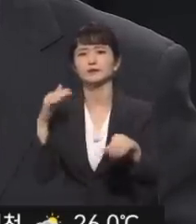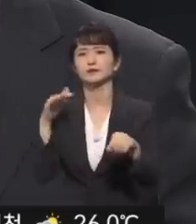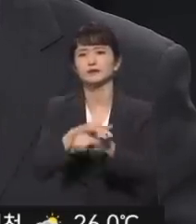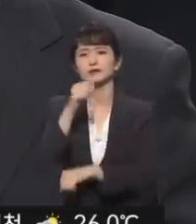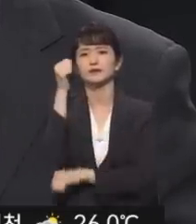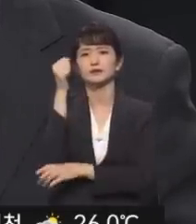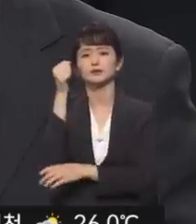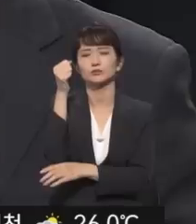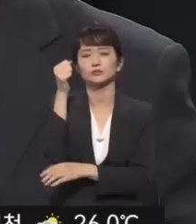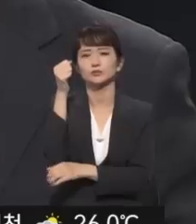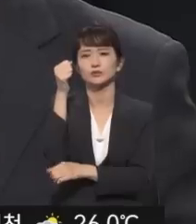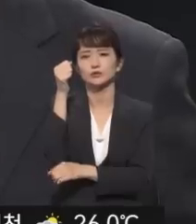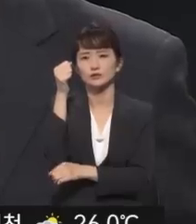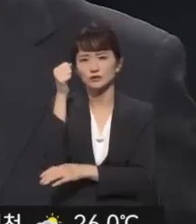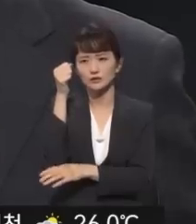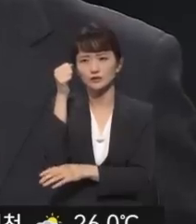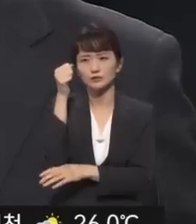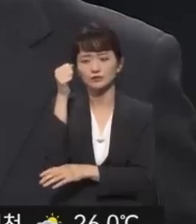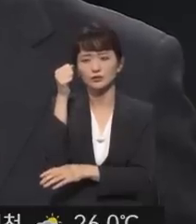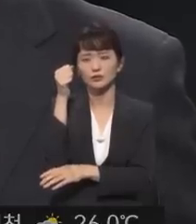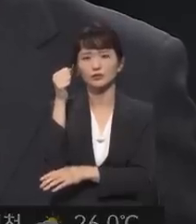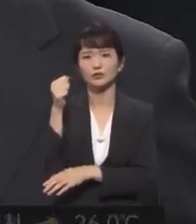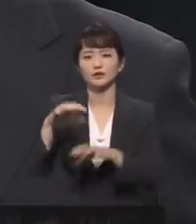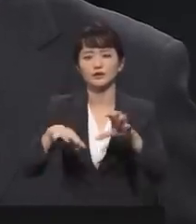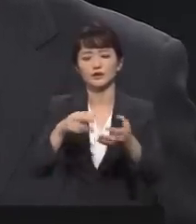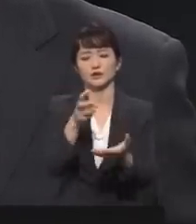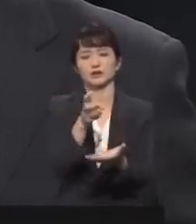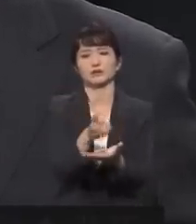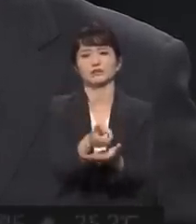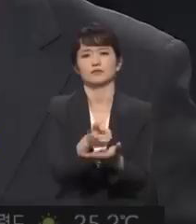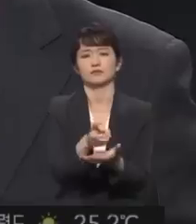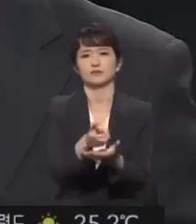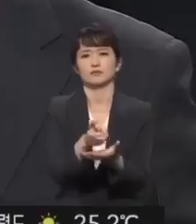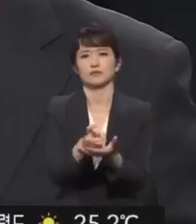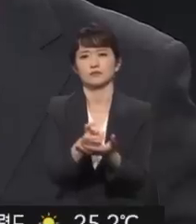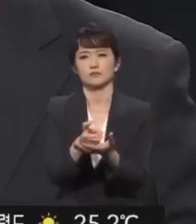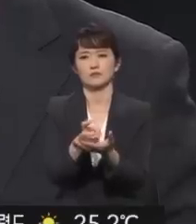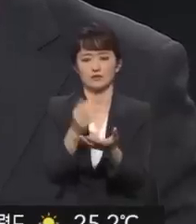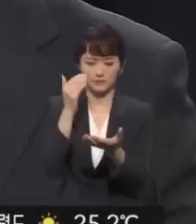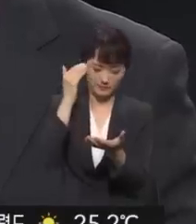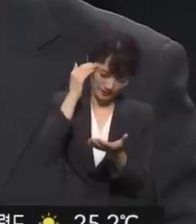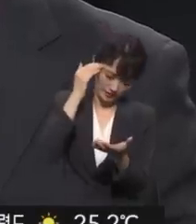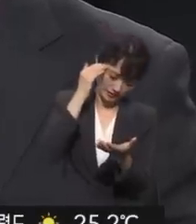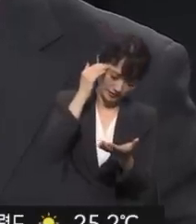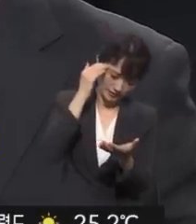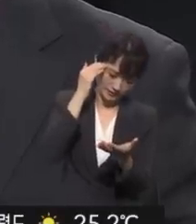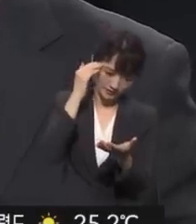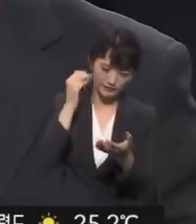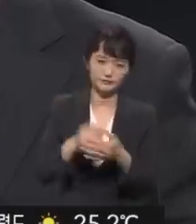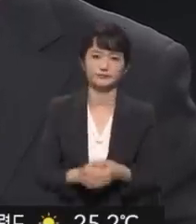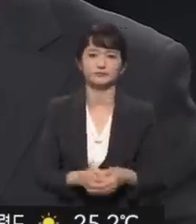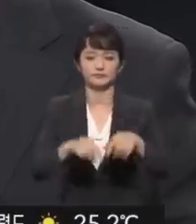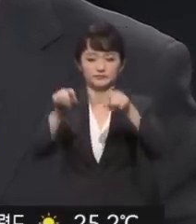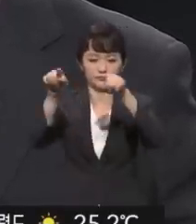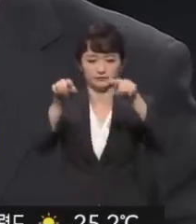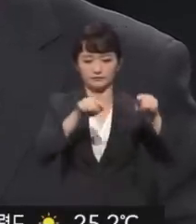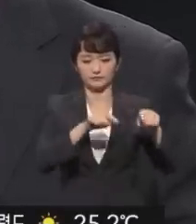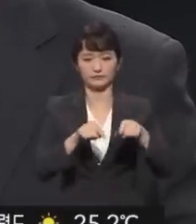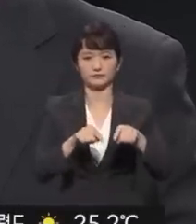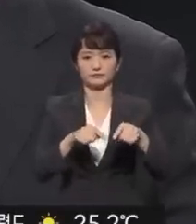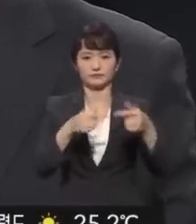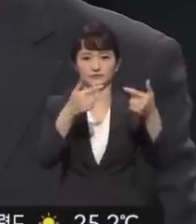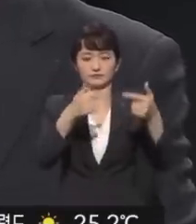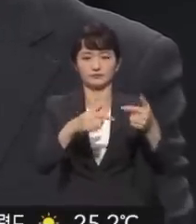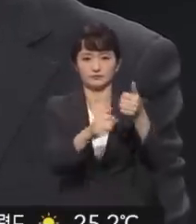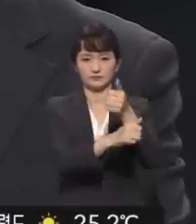지켜야 되는 정당의 규범과 헌법적 질서를 침대에 훼손 했기 때문에 이 서정인 정부 상임 위원회와 산 차